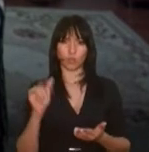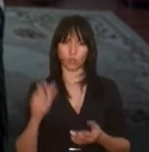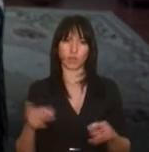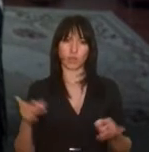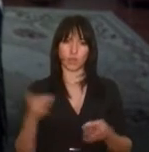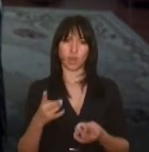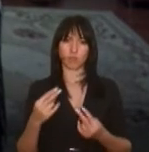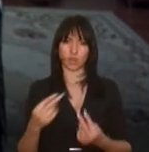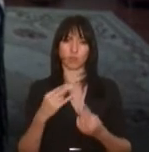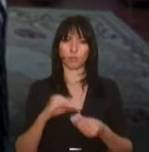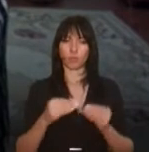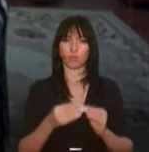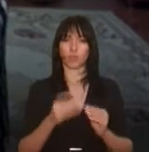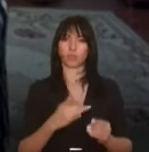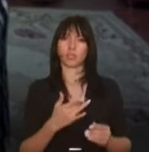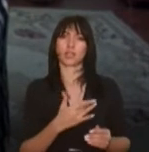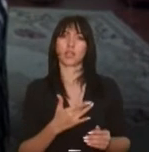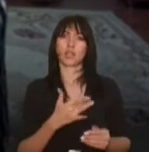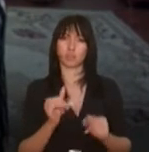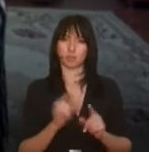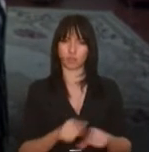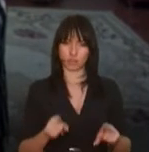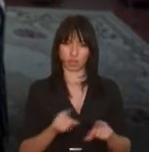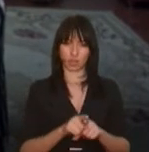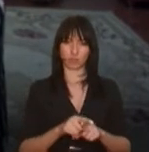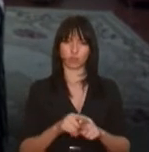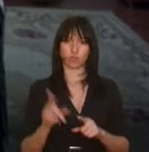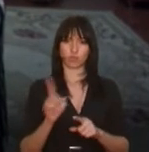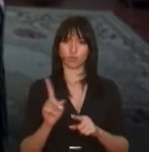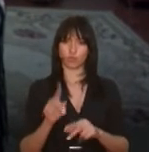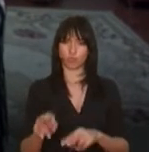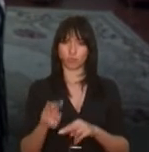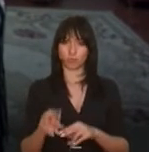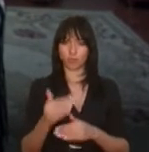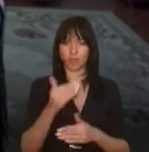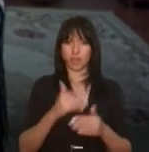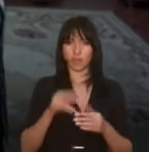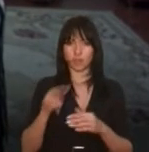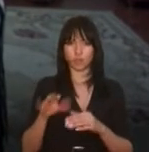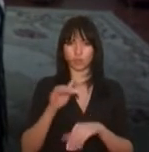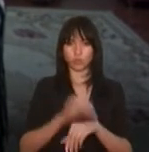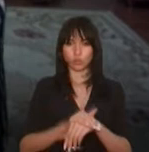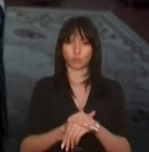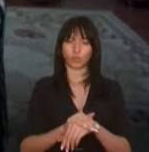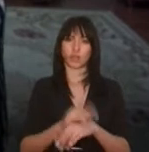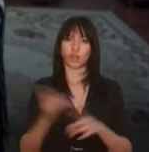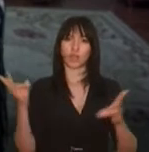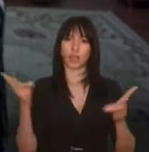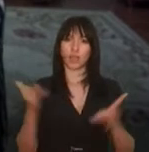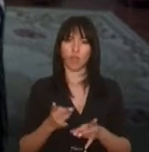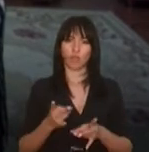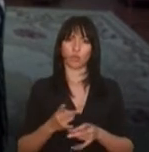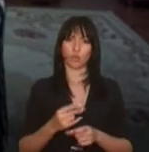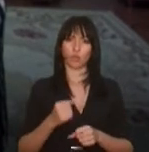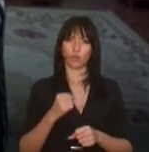зупинка серця. І добре, що поряд був футболіст команди суперниці, який негайно звільнив дихальні